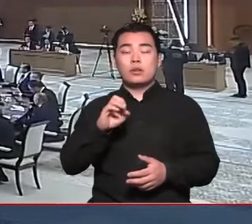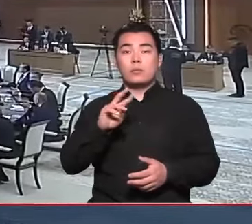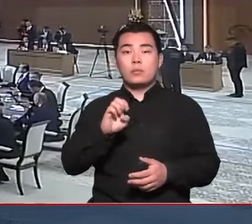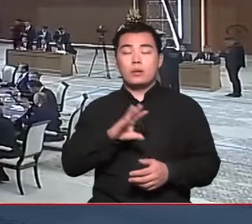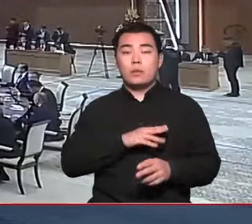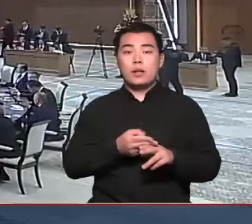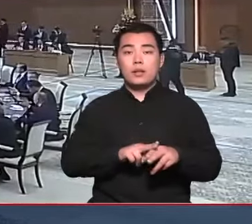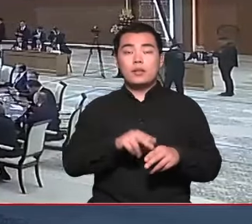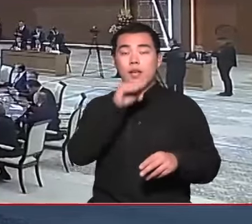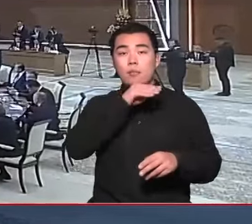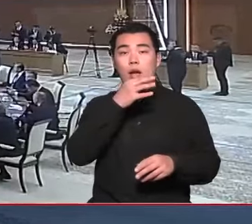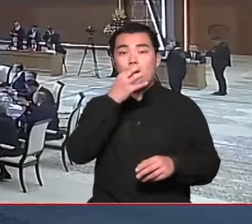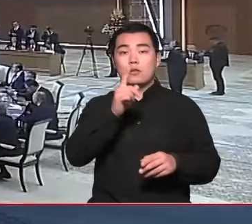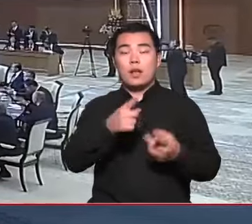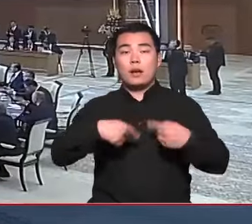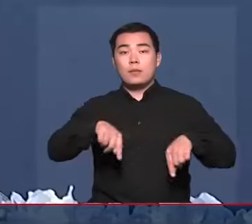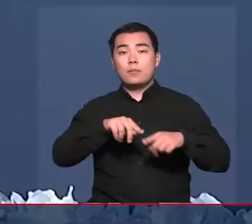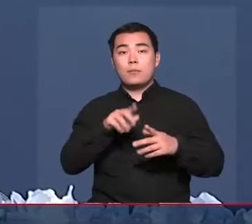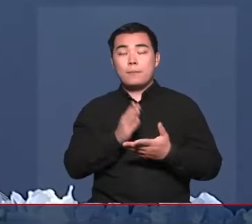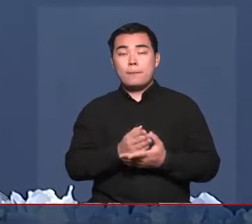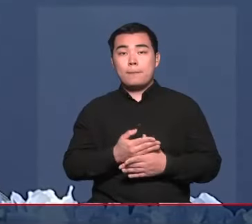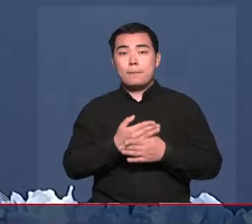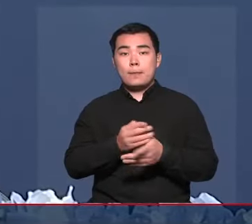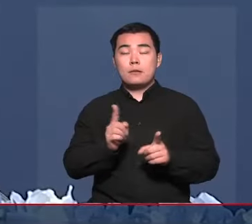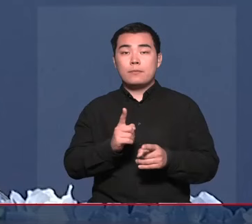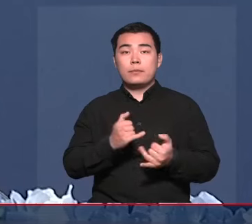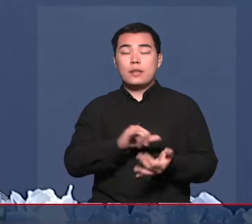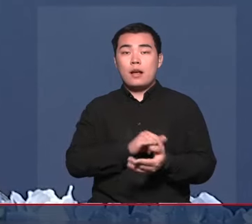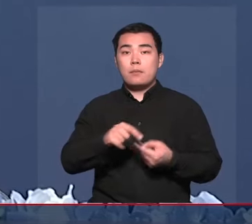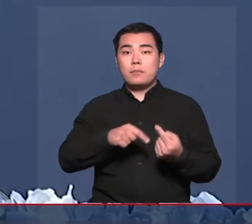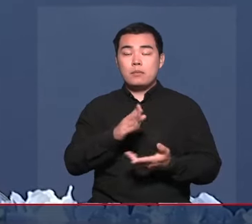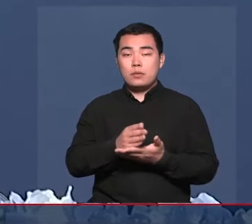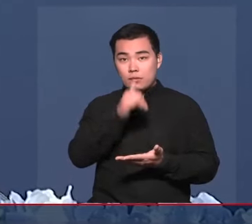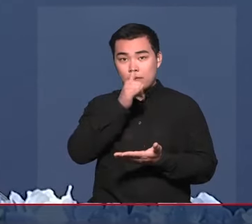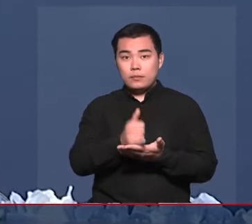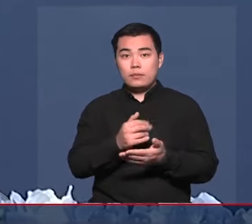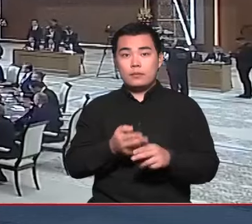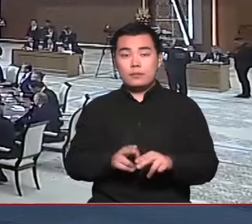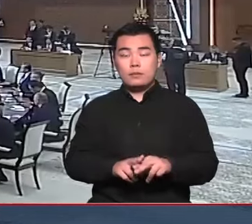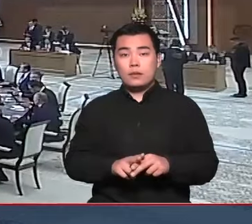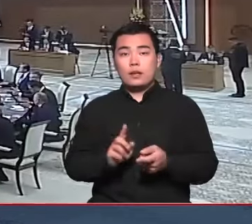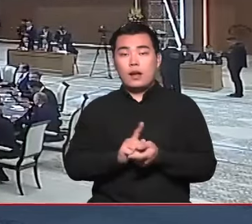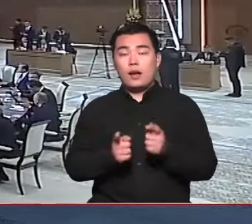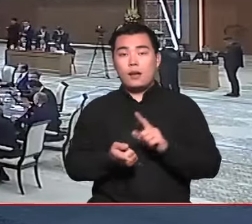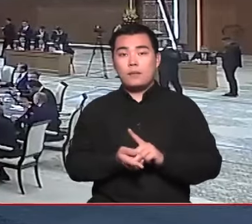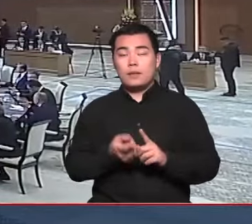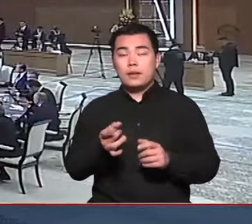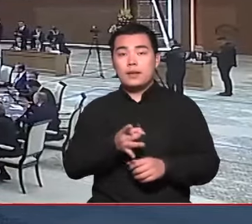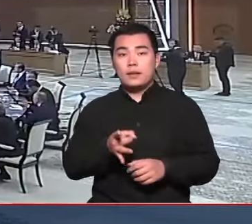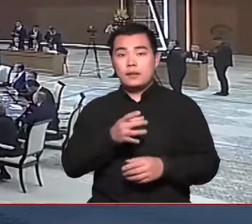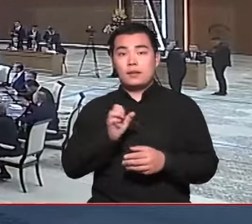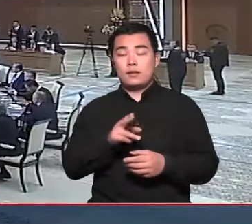Эксперты говорят, тем самым организация может повлиять на ситуацию с наркобизнесом. Плюс ко всему преобразование претерпит